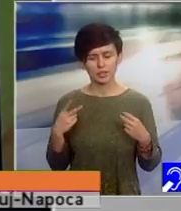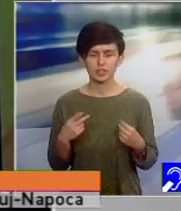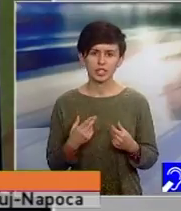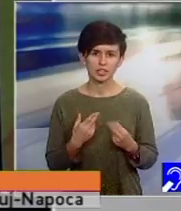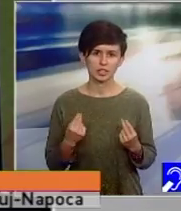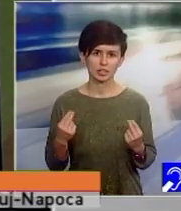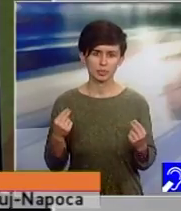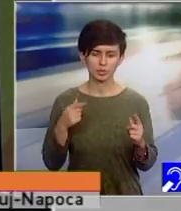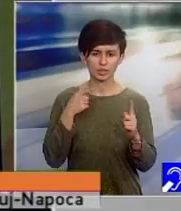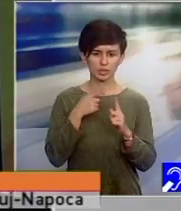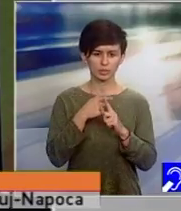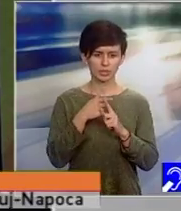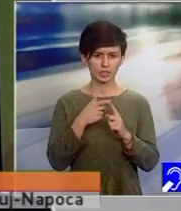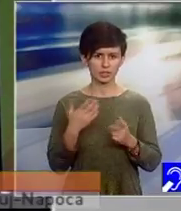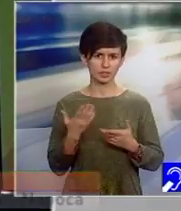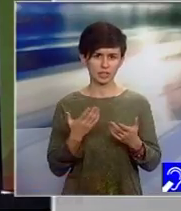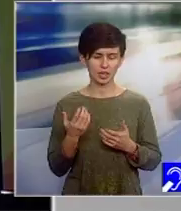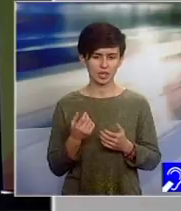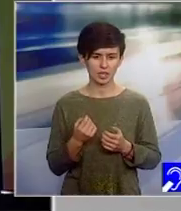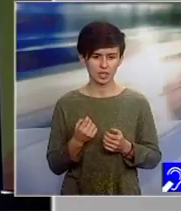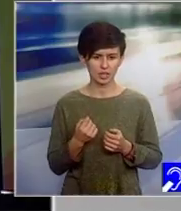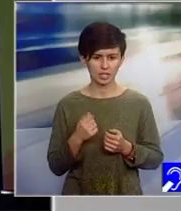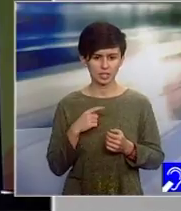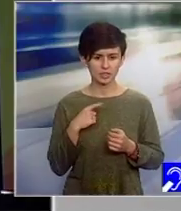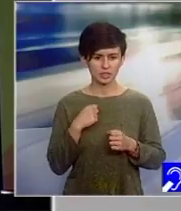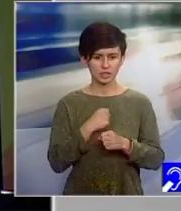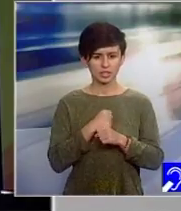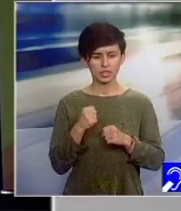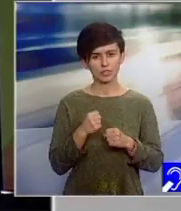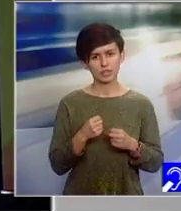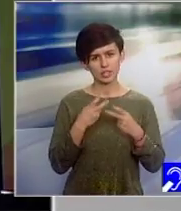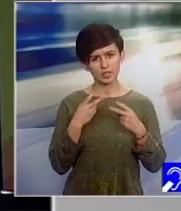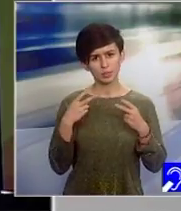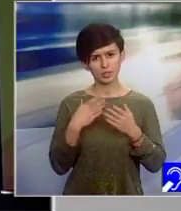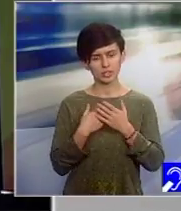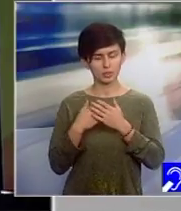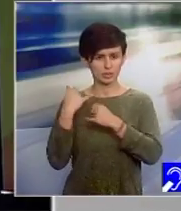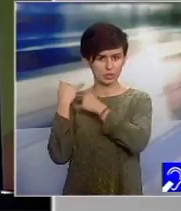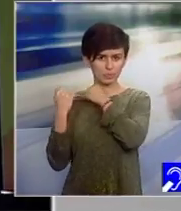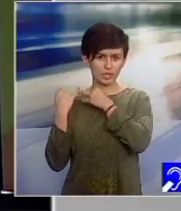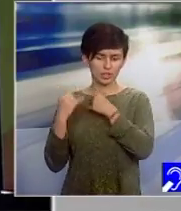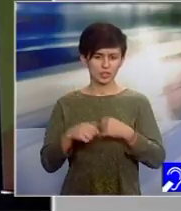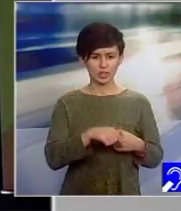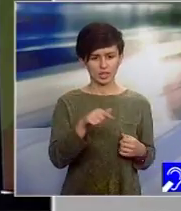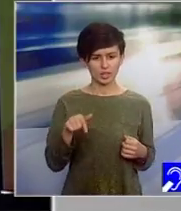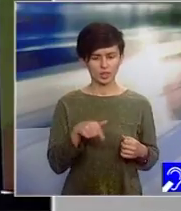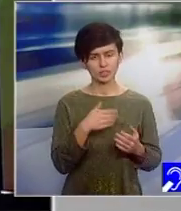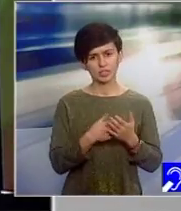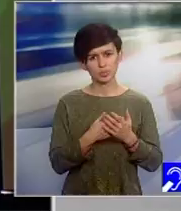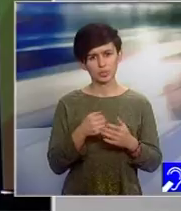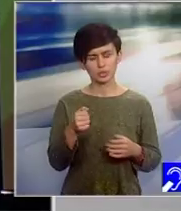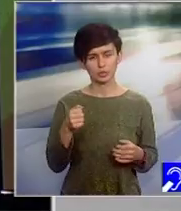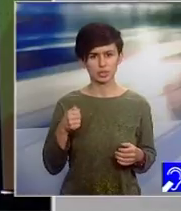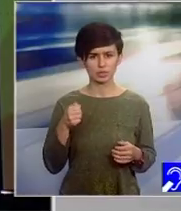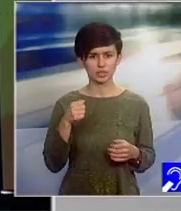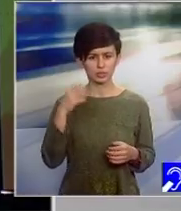multe obiective care ar fi foarte relevante pentru istoria noastră și mai ales pentru turism. Turismul ăsta cultural,